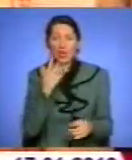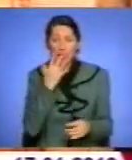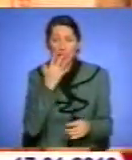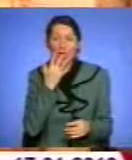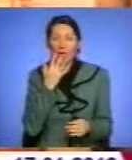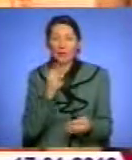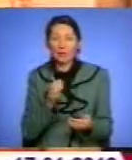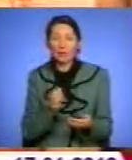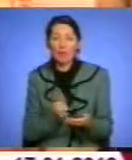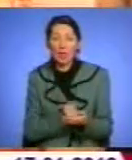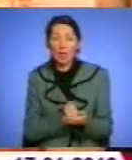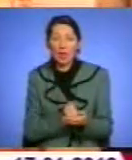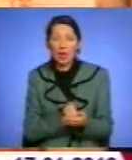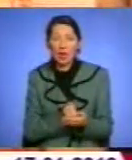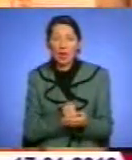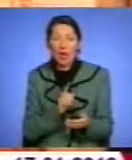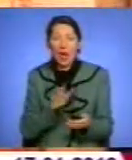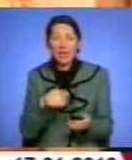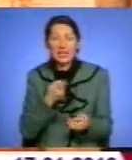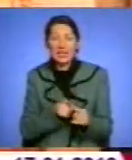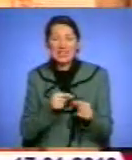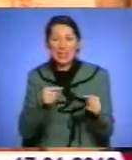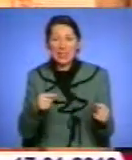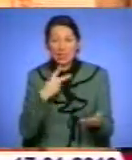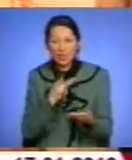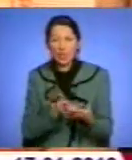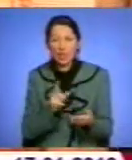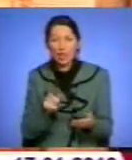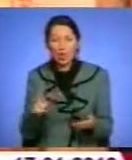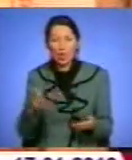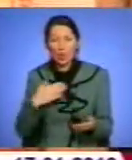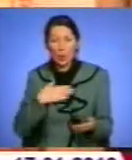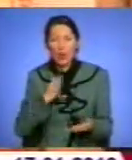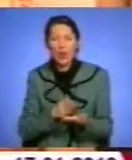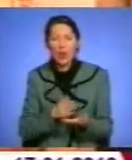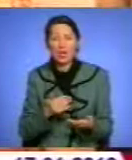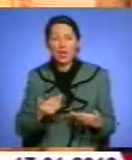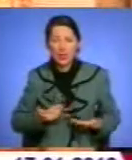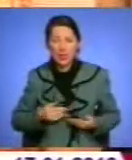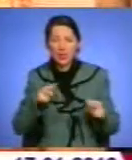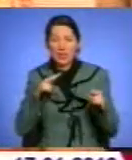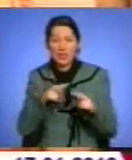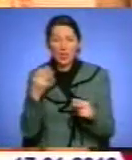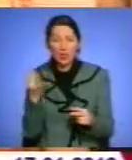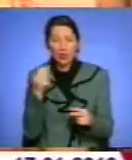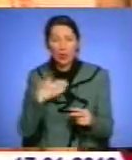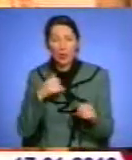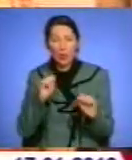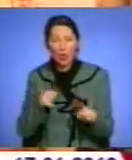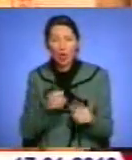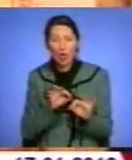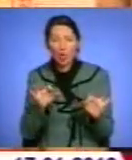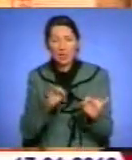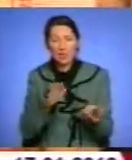національним надбанням, хай на ці речі дивляться люди для того, щоб ми мали живих свідків історії, для того, щоб ми могли розказувати тим самим дітям